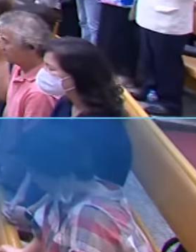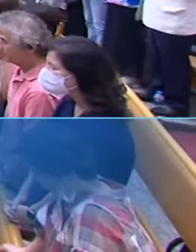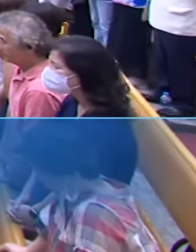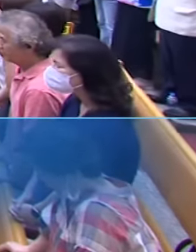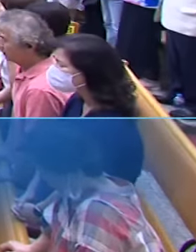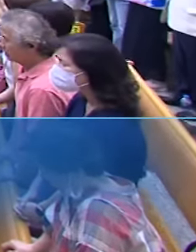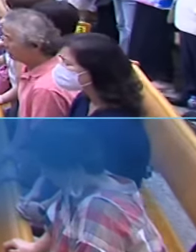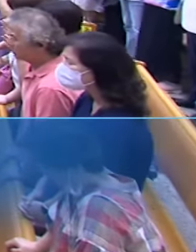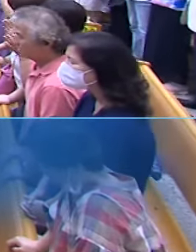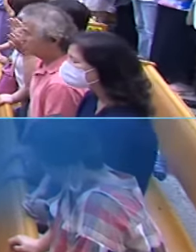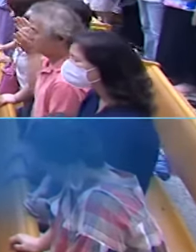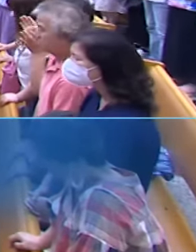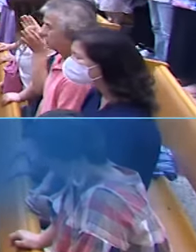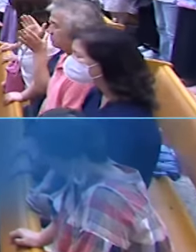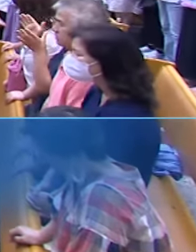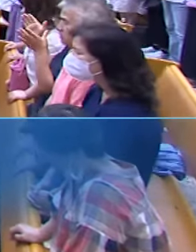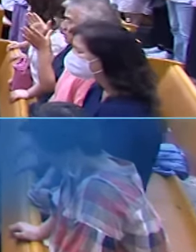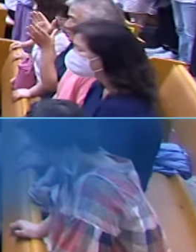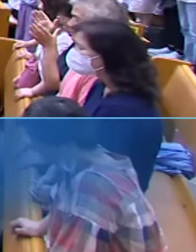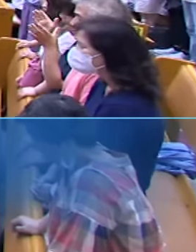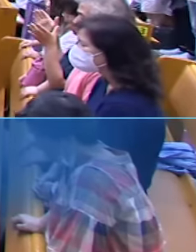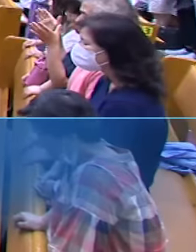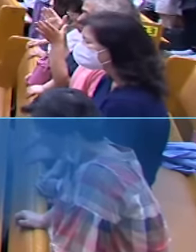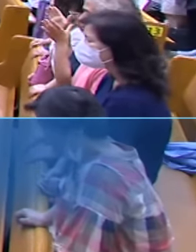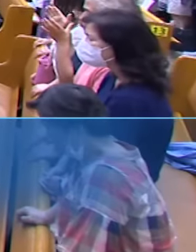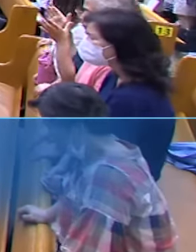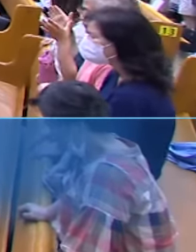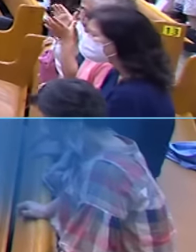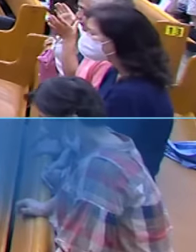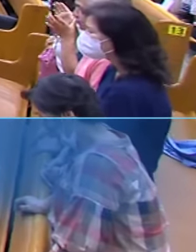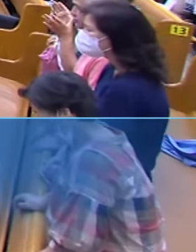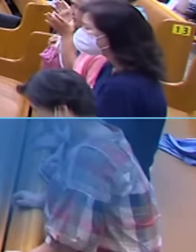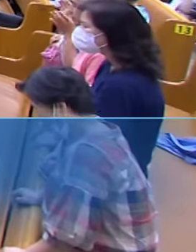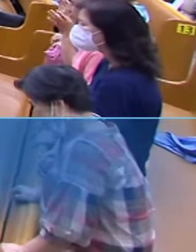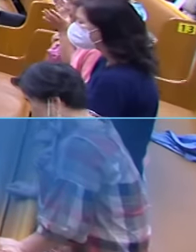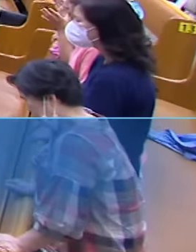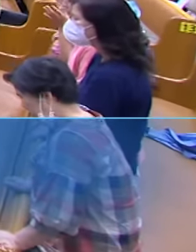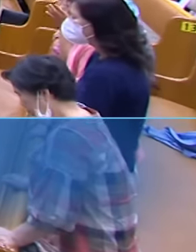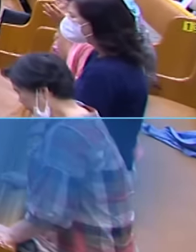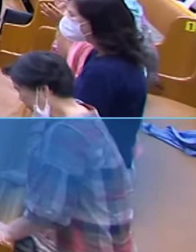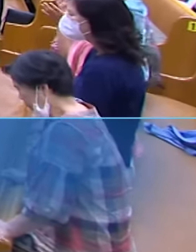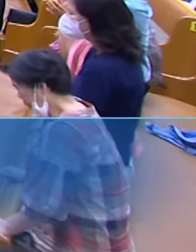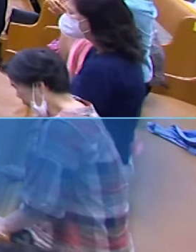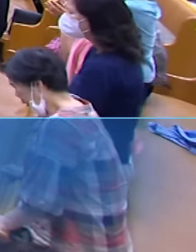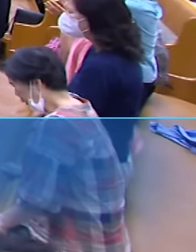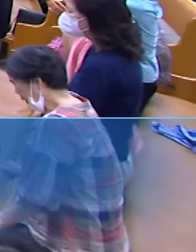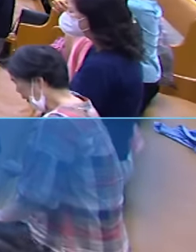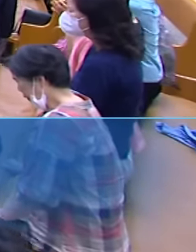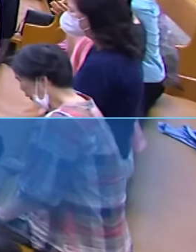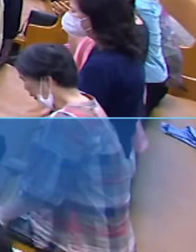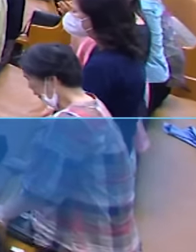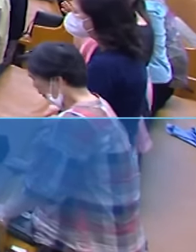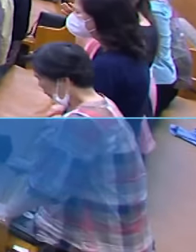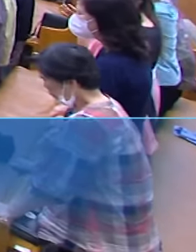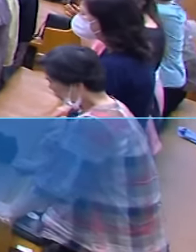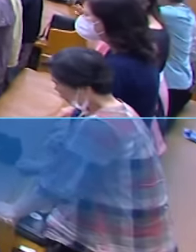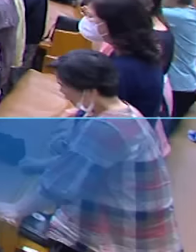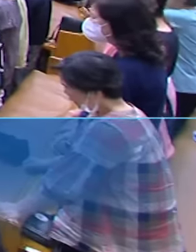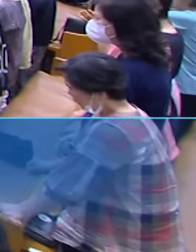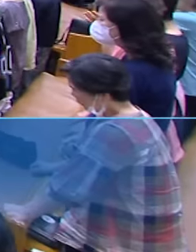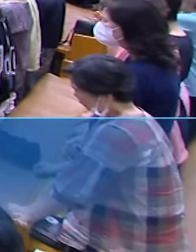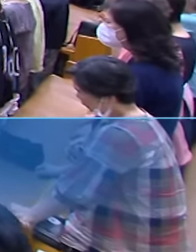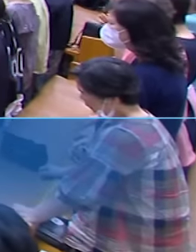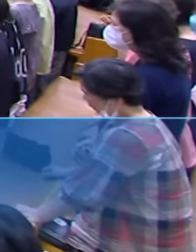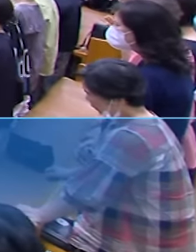주옵소서. 하나님 아버지, 눈물의 기도를 회복하게 하여 주옵소서. 주의 도우심으로 말미암아 모든 어려움이 그를 승리하게 하여